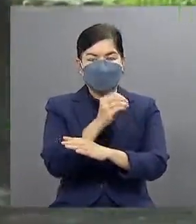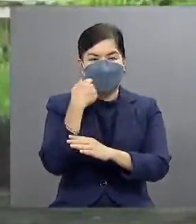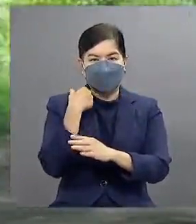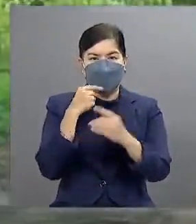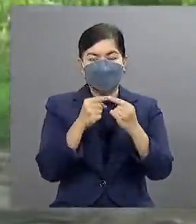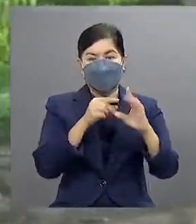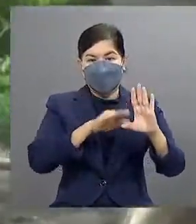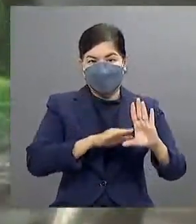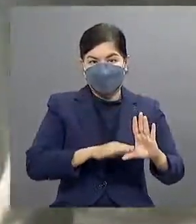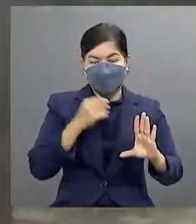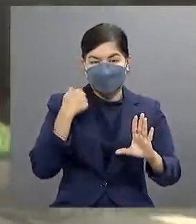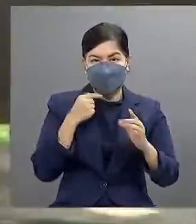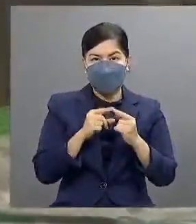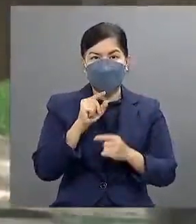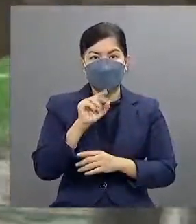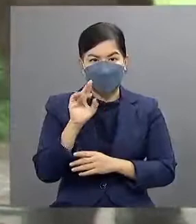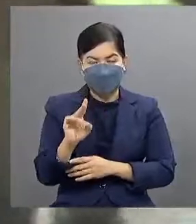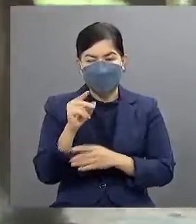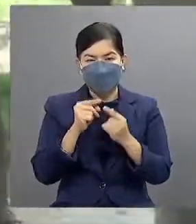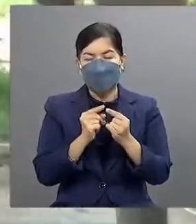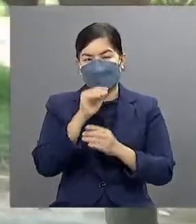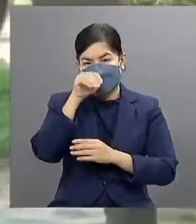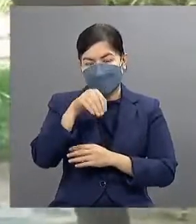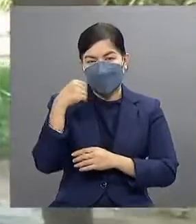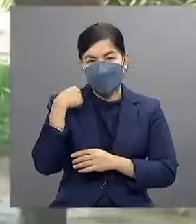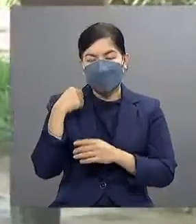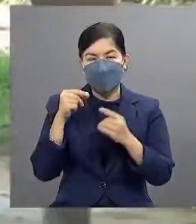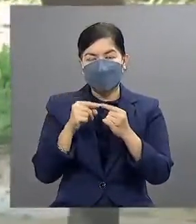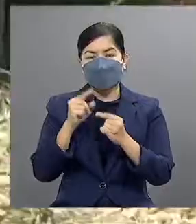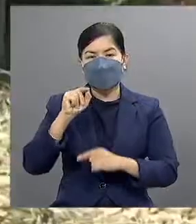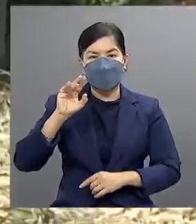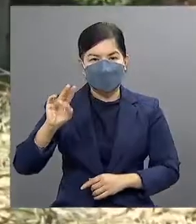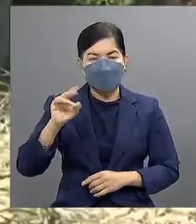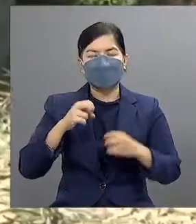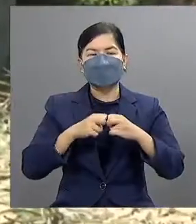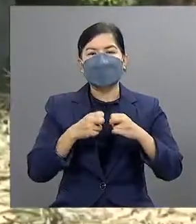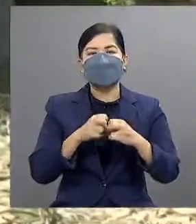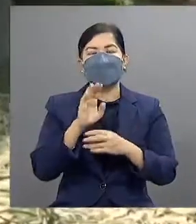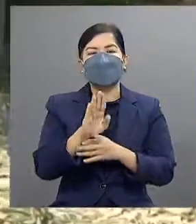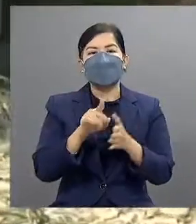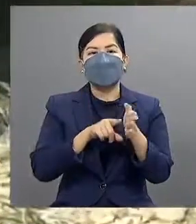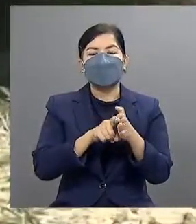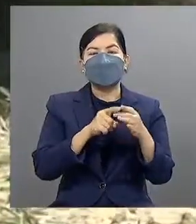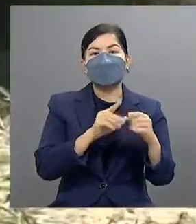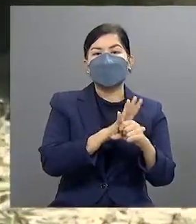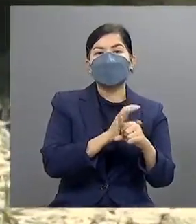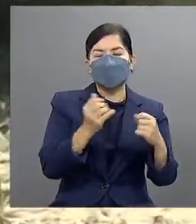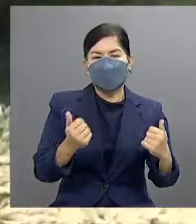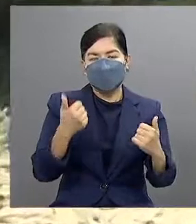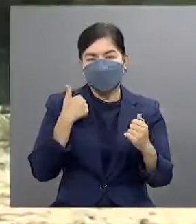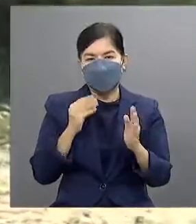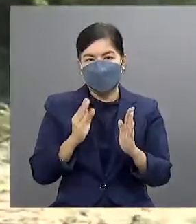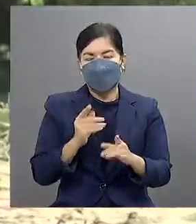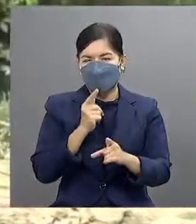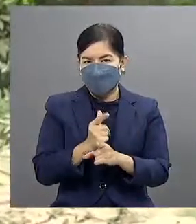ช้างรวม168เชือกแต่สถานการณ์แพร่ระบาดโควิด-19 ทำให้เหลือผู้เลี้ยงช้างในจังหวัดภูเก็ตเพียง10ราย